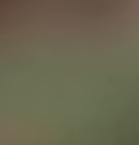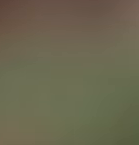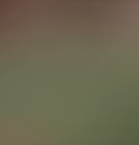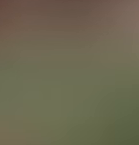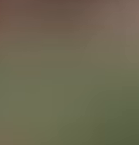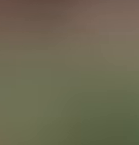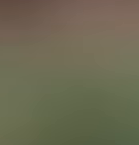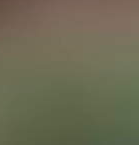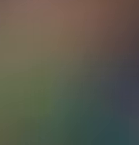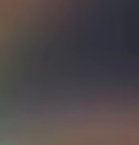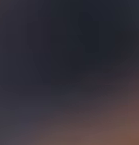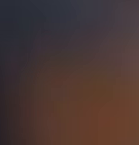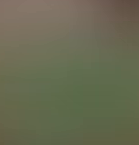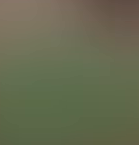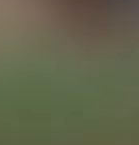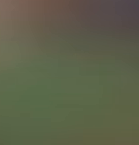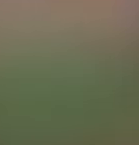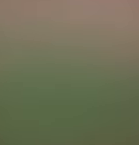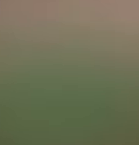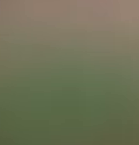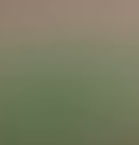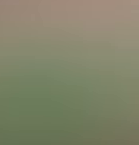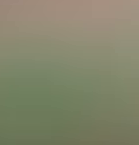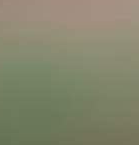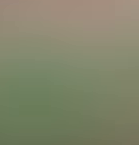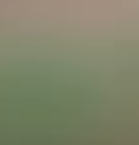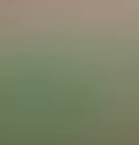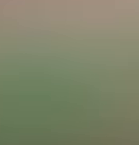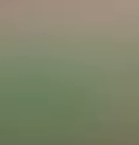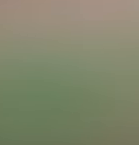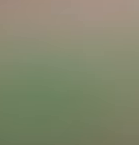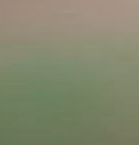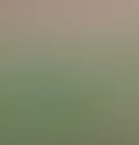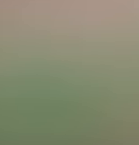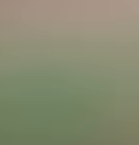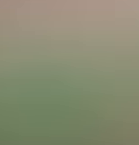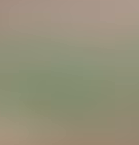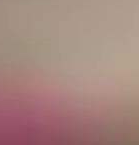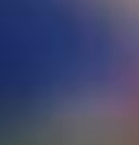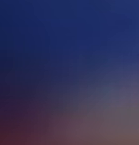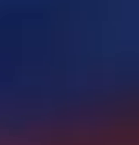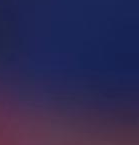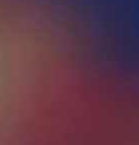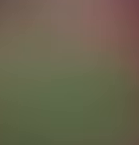meter. Seorang wanita penumpang minibus tewas di lokasi, sementara pengemudinya luka parah.